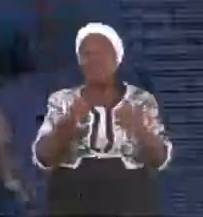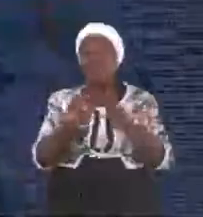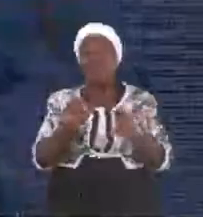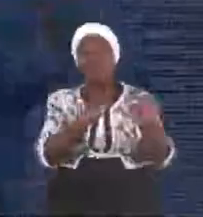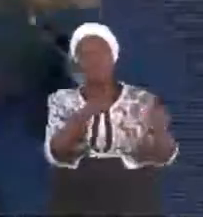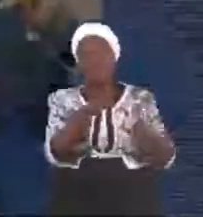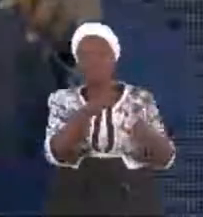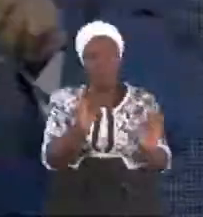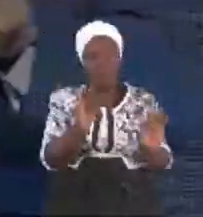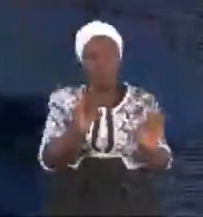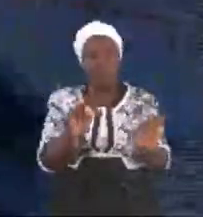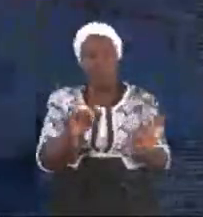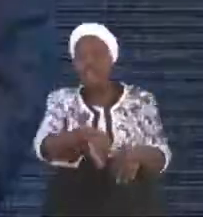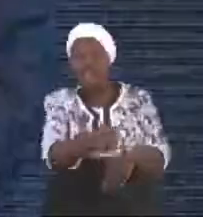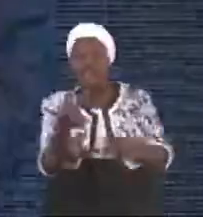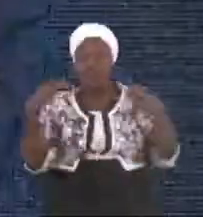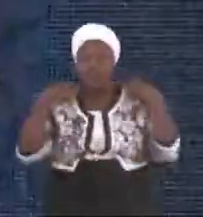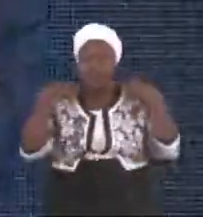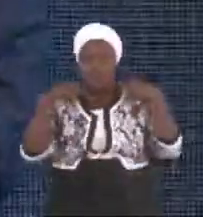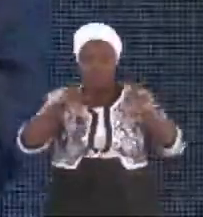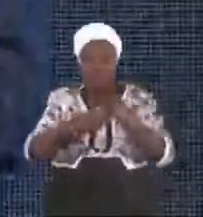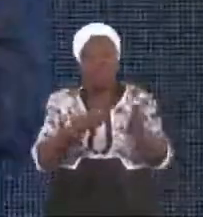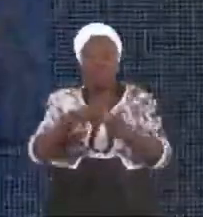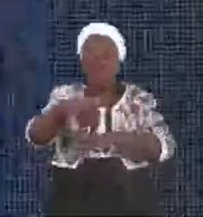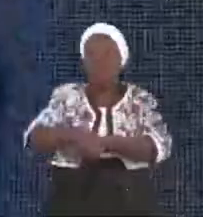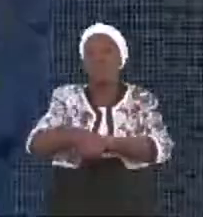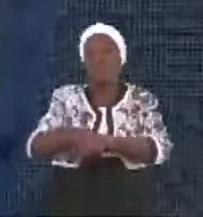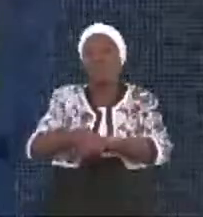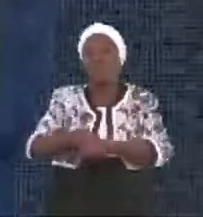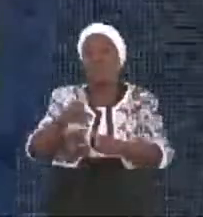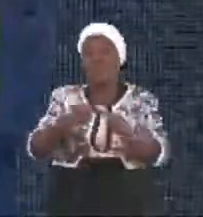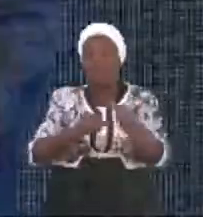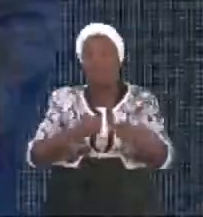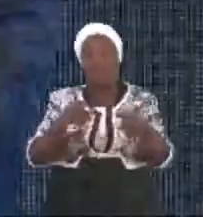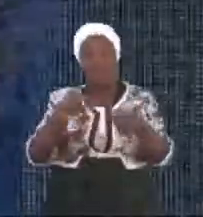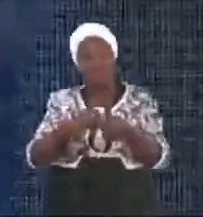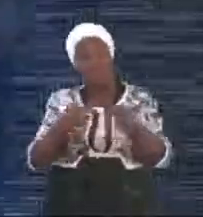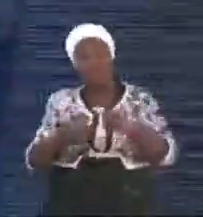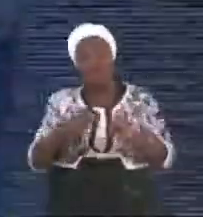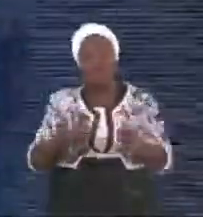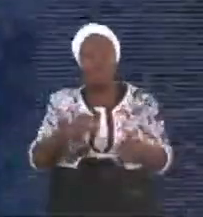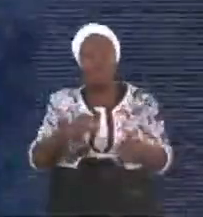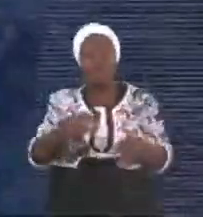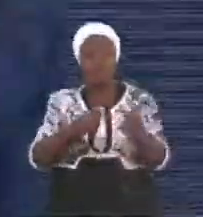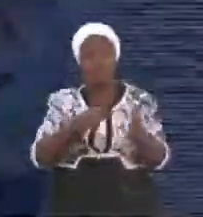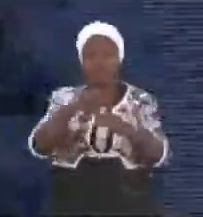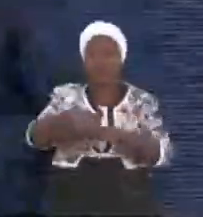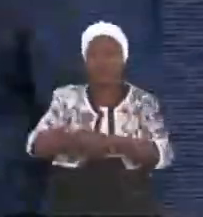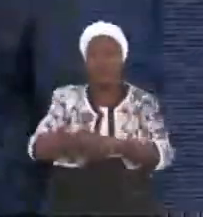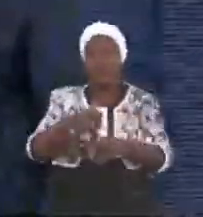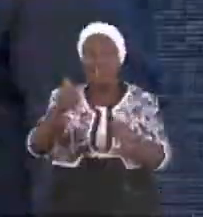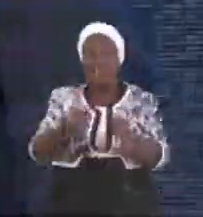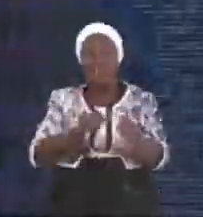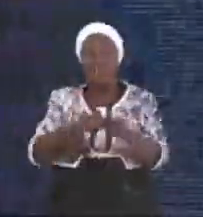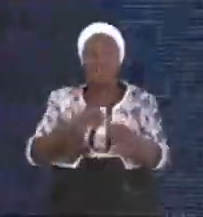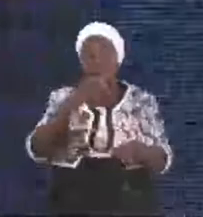pour t'affranchir. Toujours brisé ce soir, toute chaîne brisée ce soir, toute